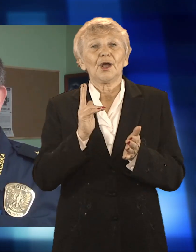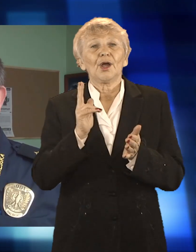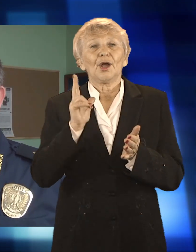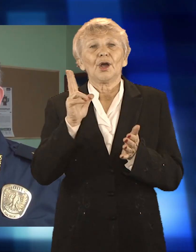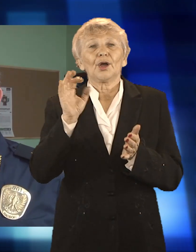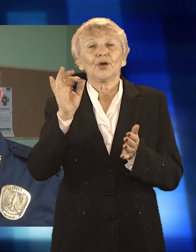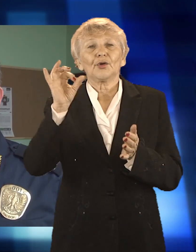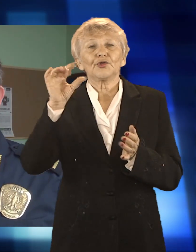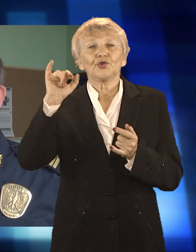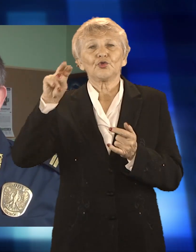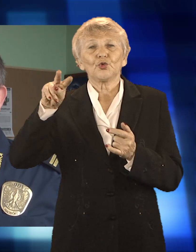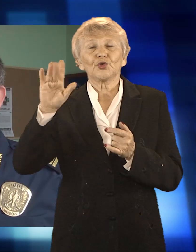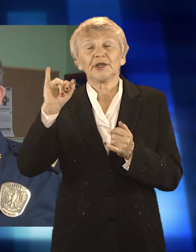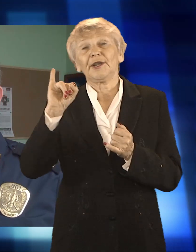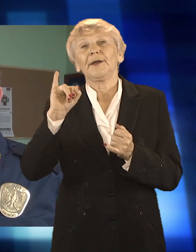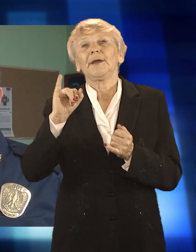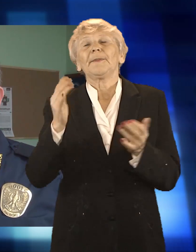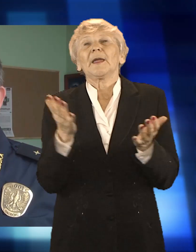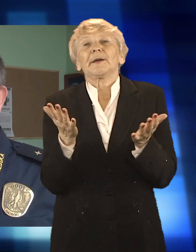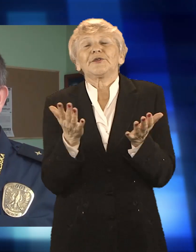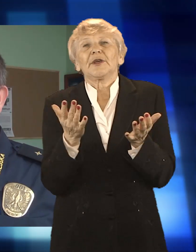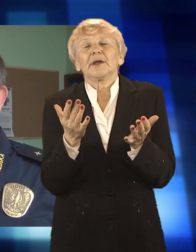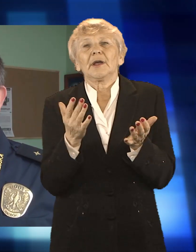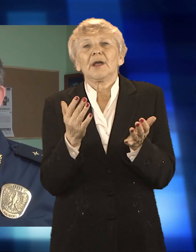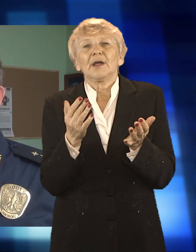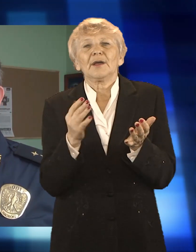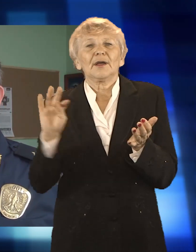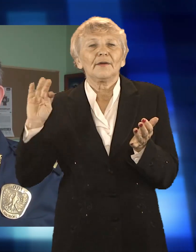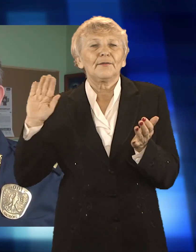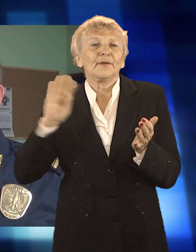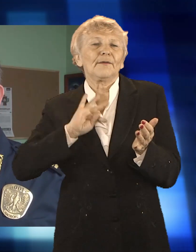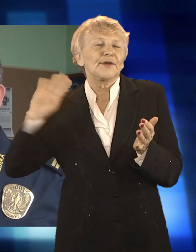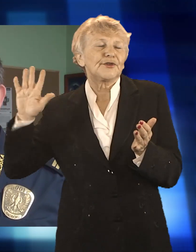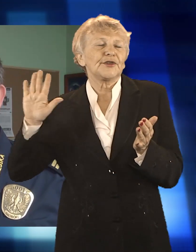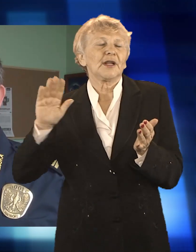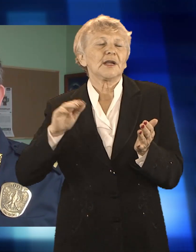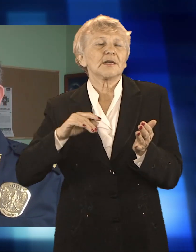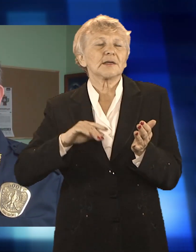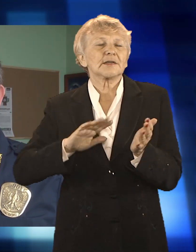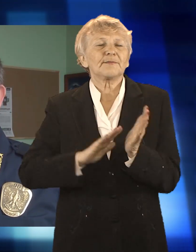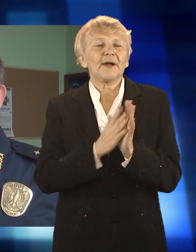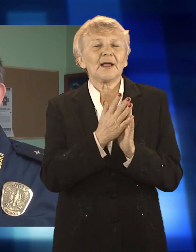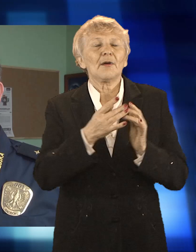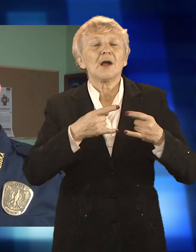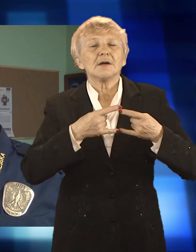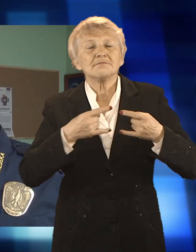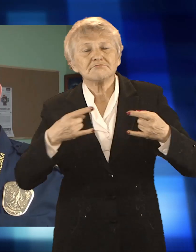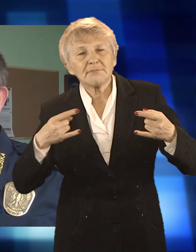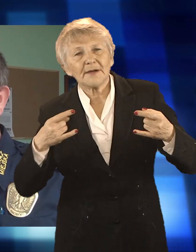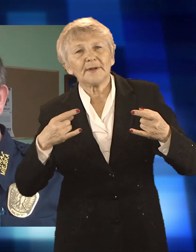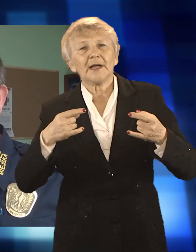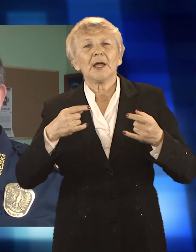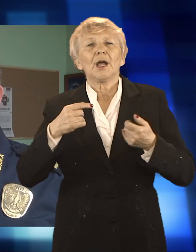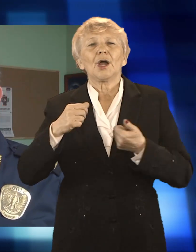spalał gumoleum, spalał odpady plastikowe, miał przygotowane również stolarkę meblową. Miał